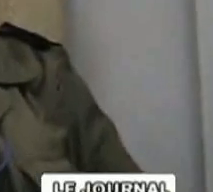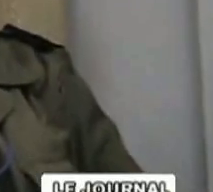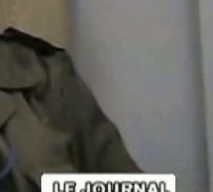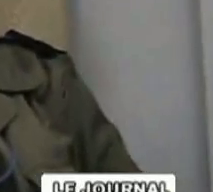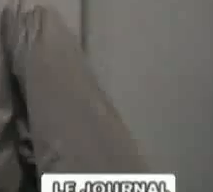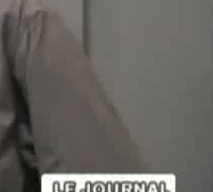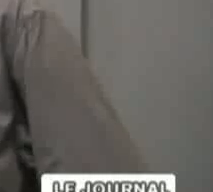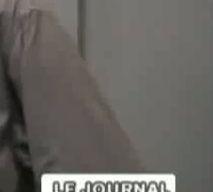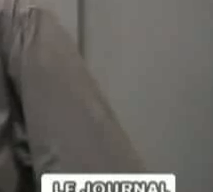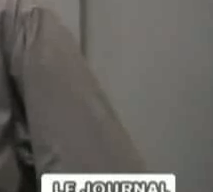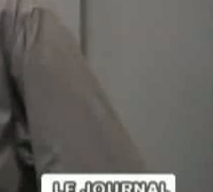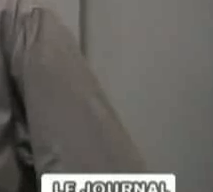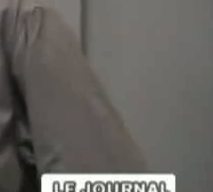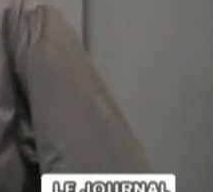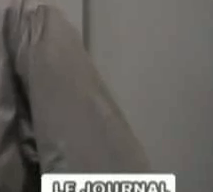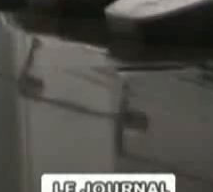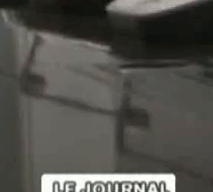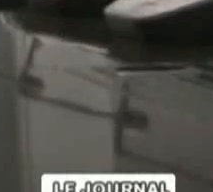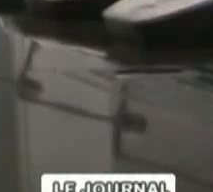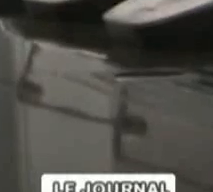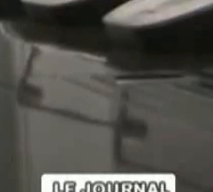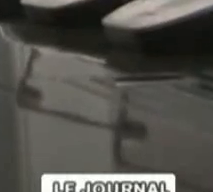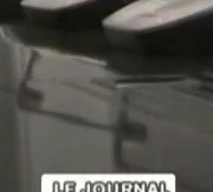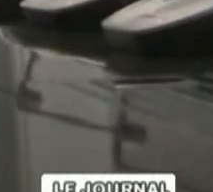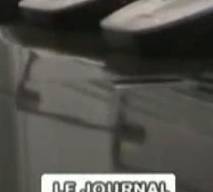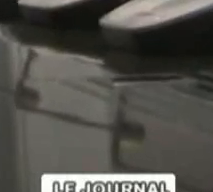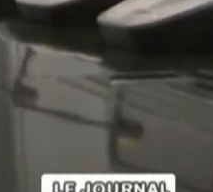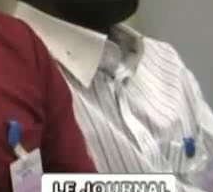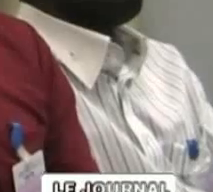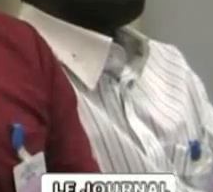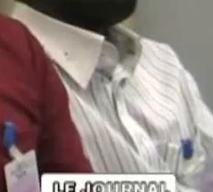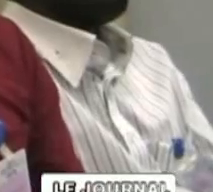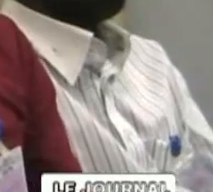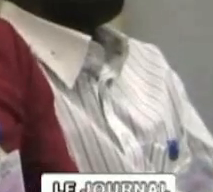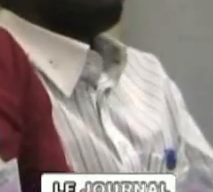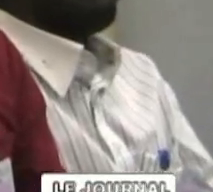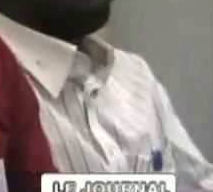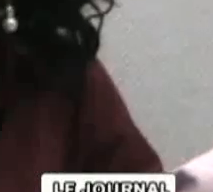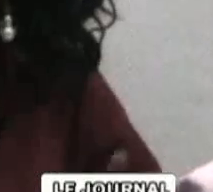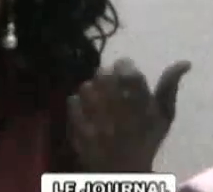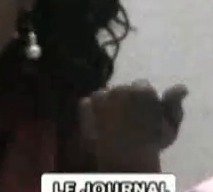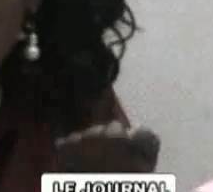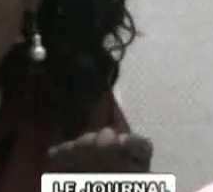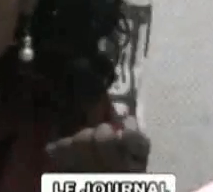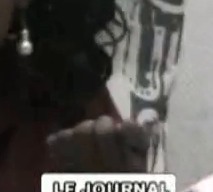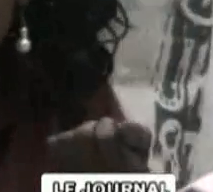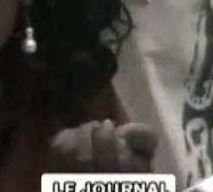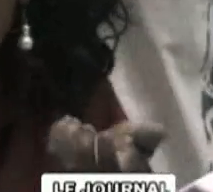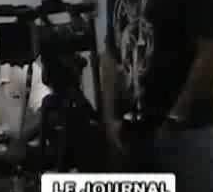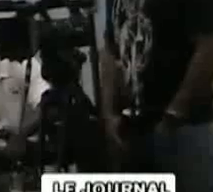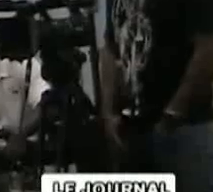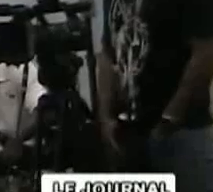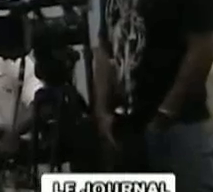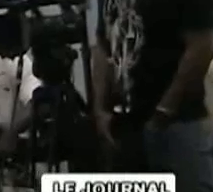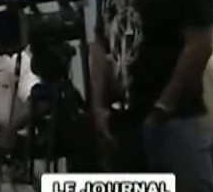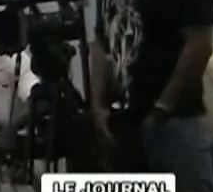s'entretiendra avec les autorités de la RDC. Outre la présence des réfugiés centrafricains, la ville de Zongo fait face à la